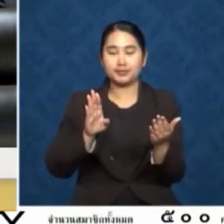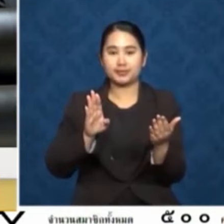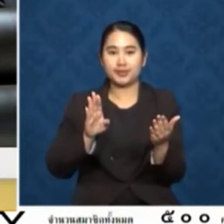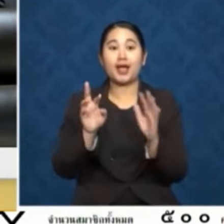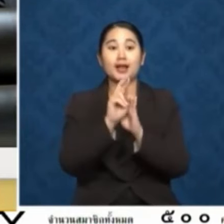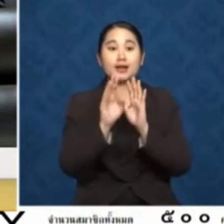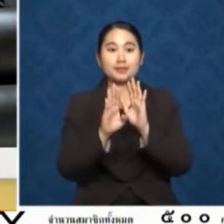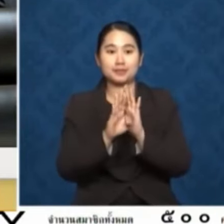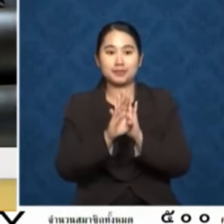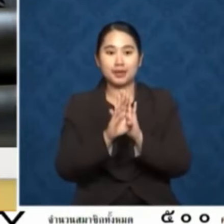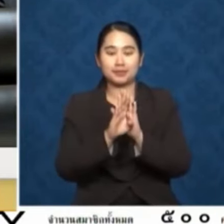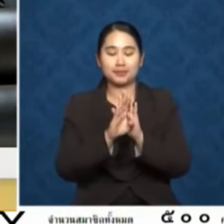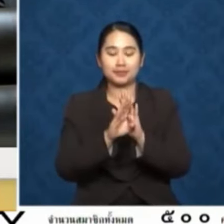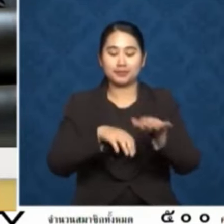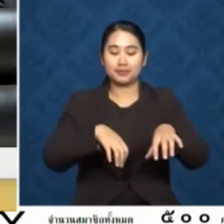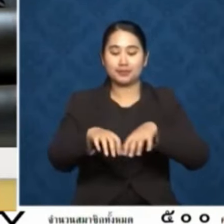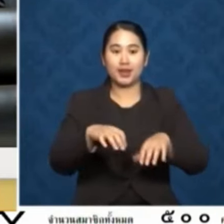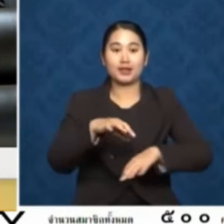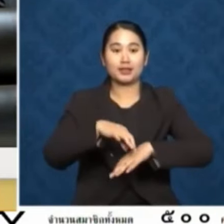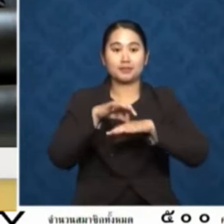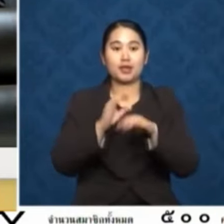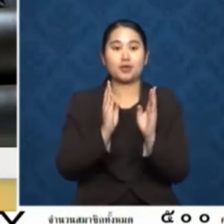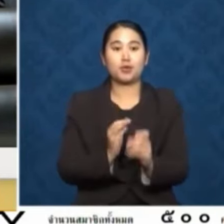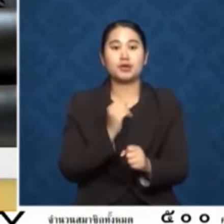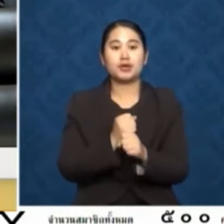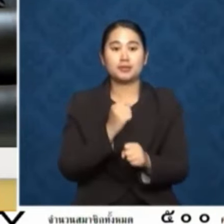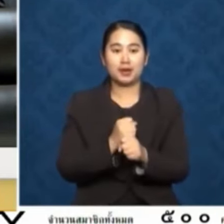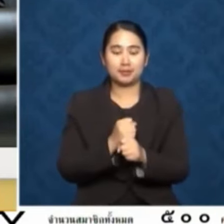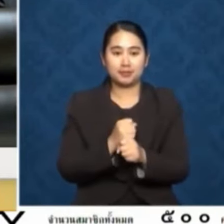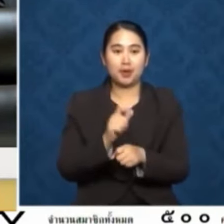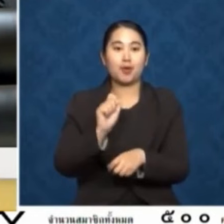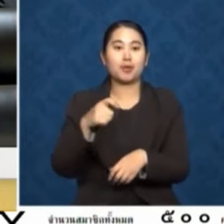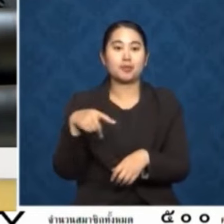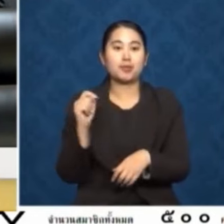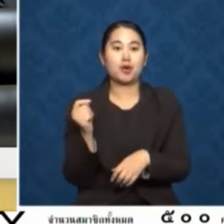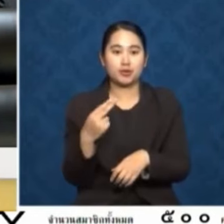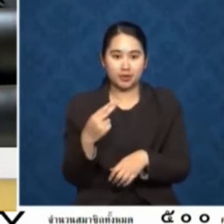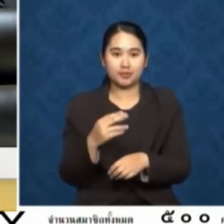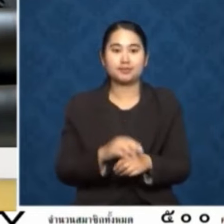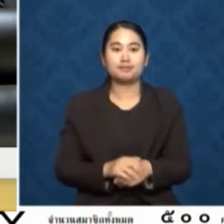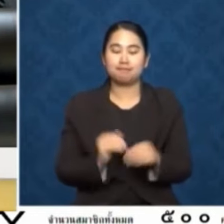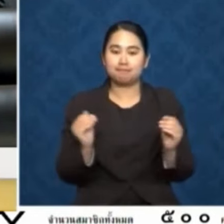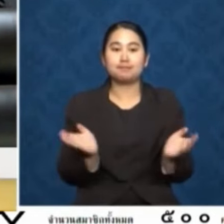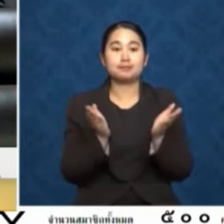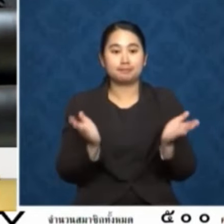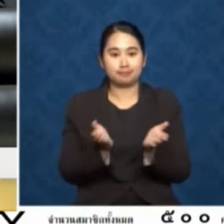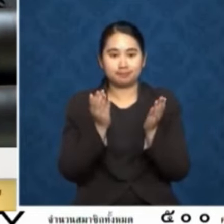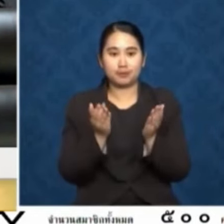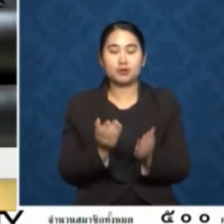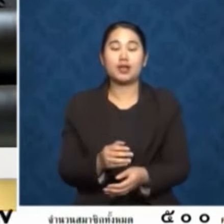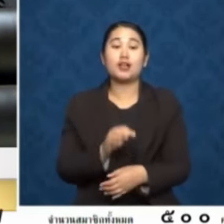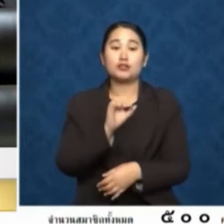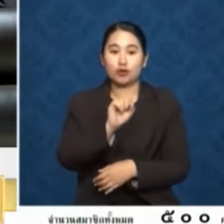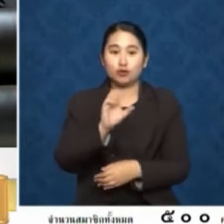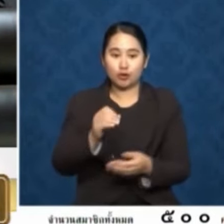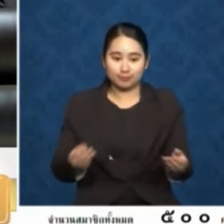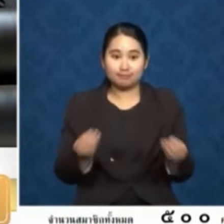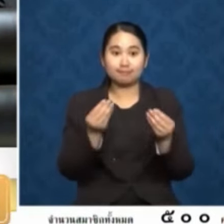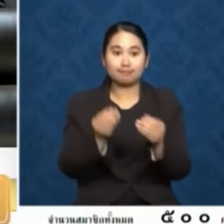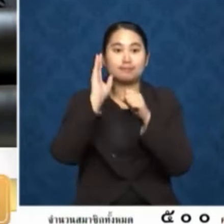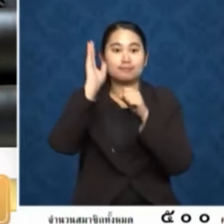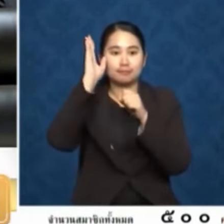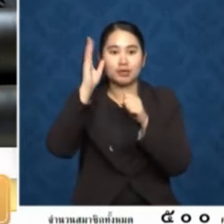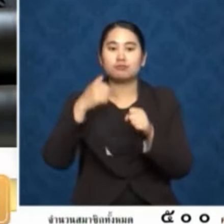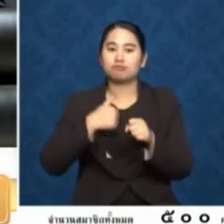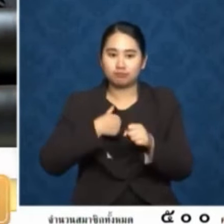ระเบียบบริหารงานส่วนบุคคลฉบับที่จุดๆและพ.ศ.จุดๆของท่านพัฒนาสรรพโสและท่านครูมานิต